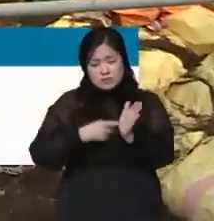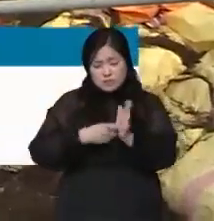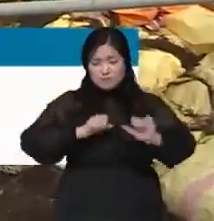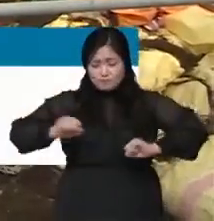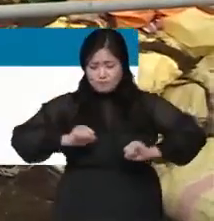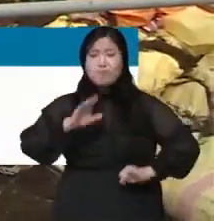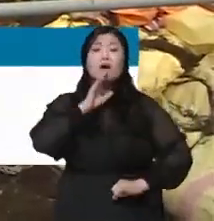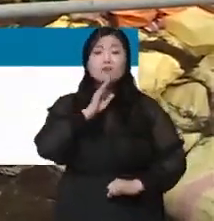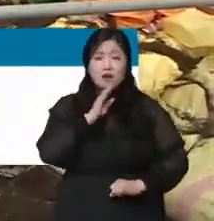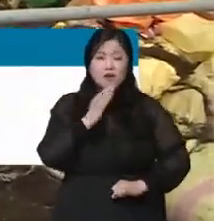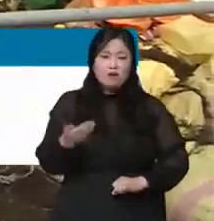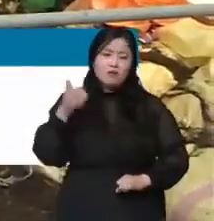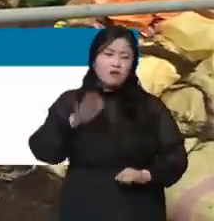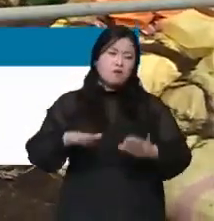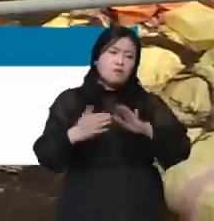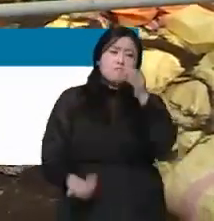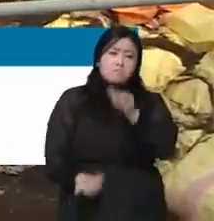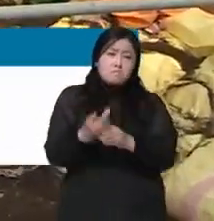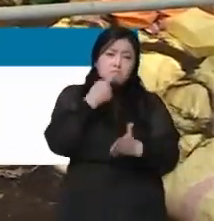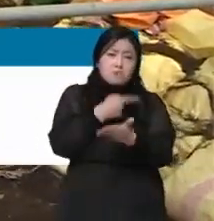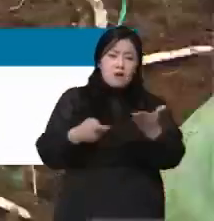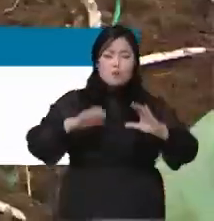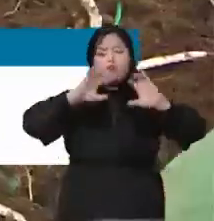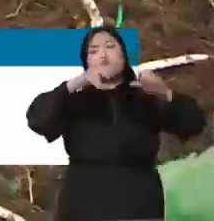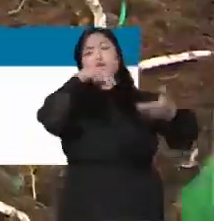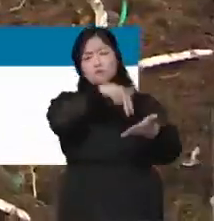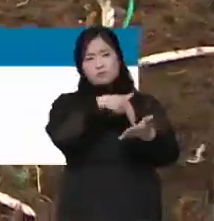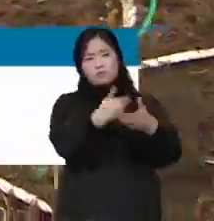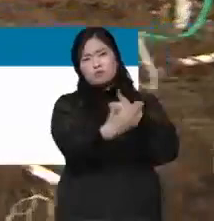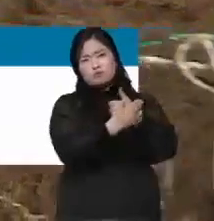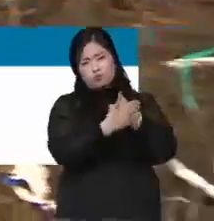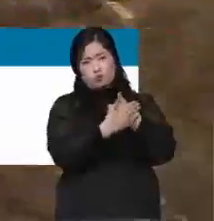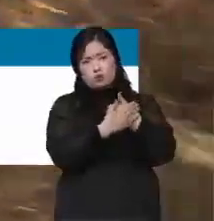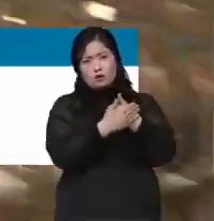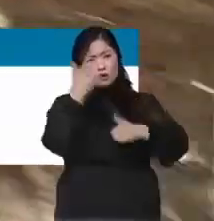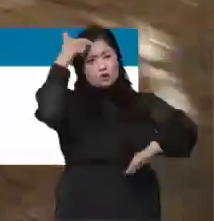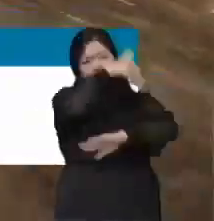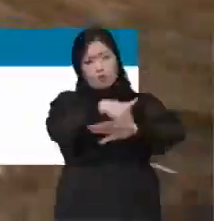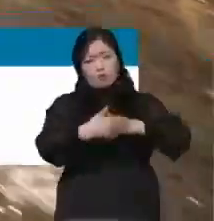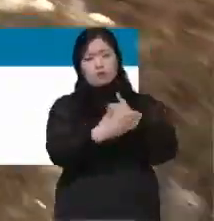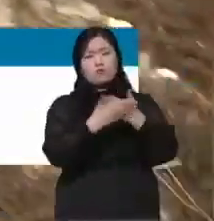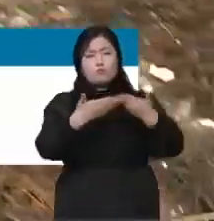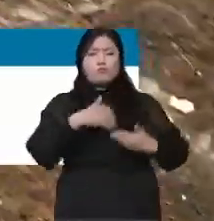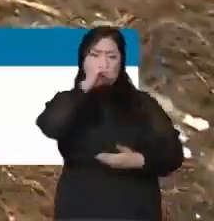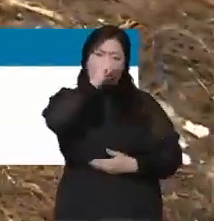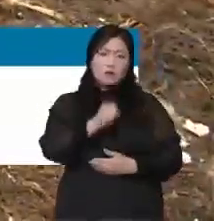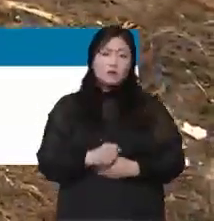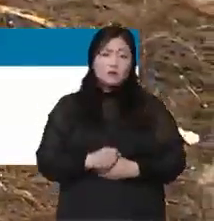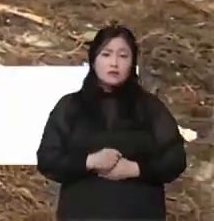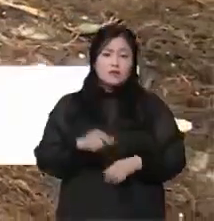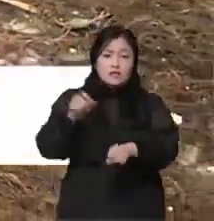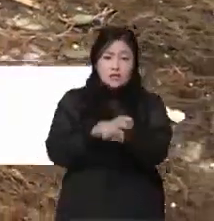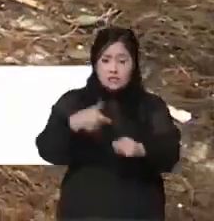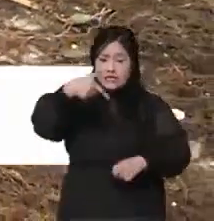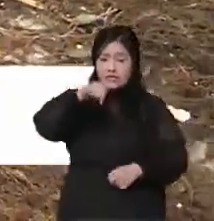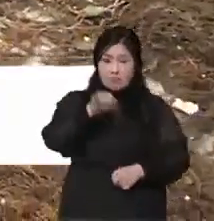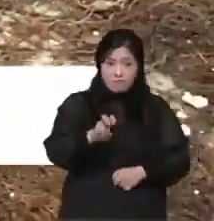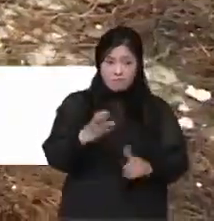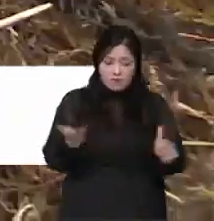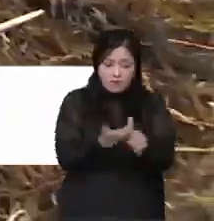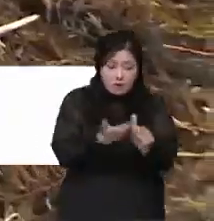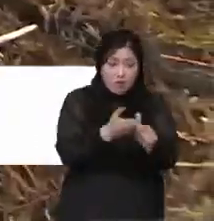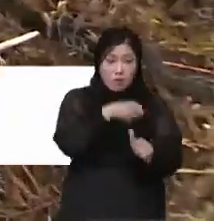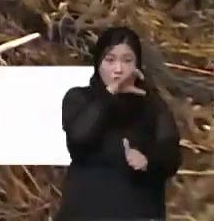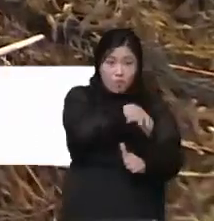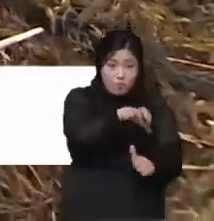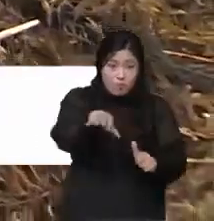하고 있습니다만은 지금 피해가 발생해서 국가에서 좀 대책을 세워서 좀 지원했으면 좋겠다. 특히 김이나